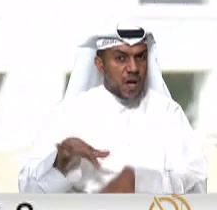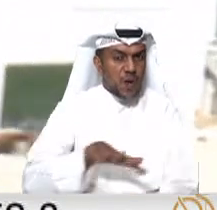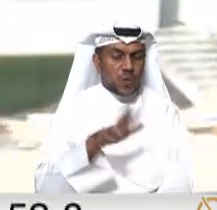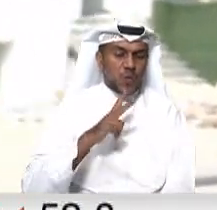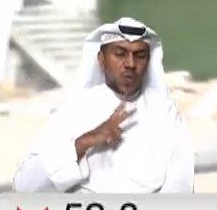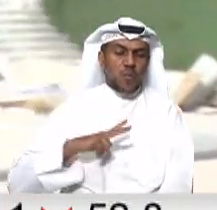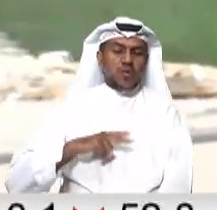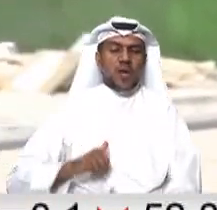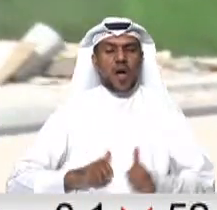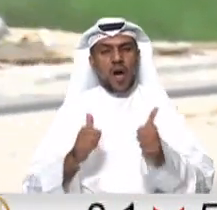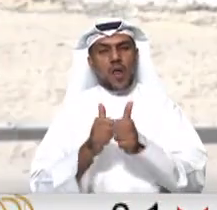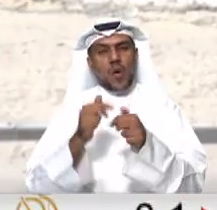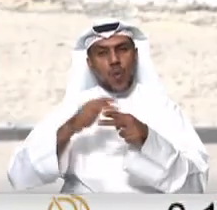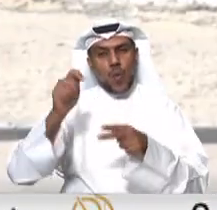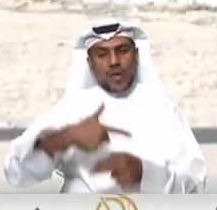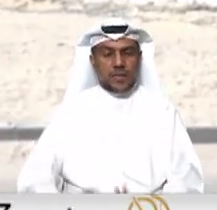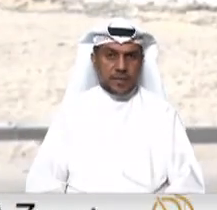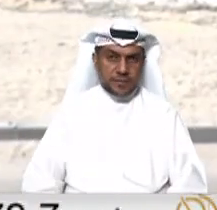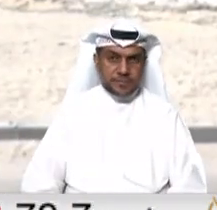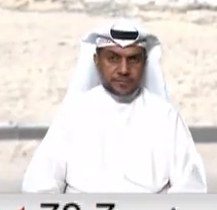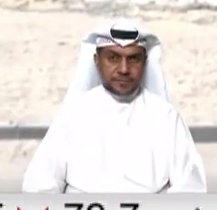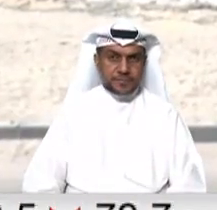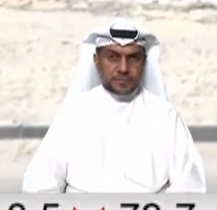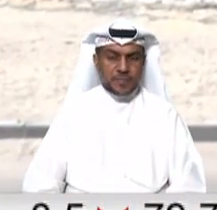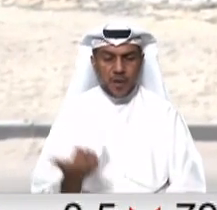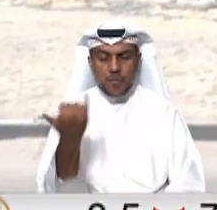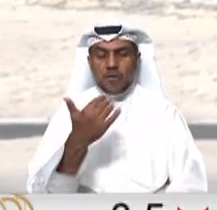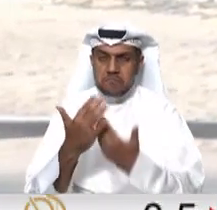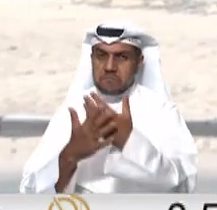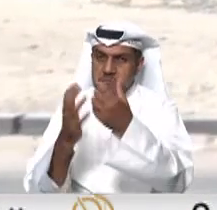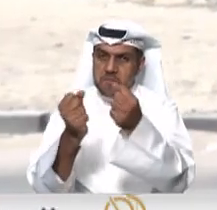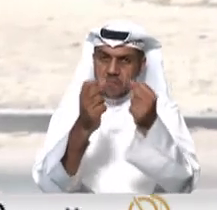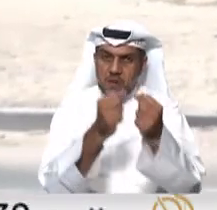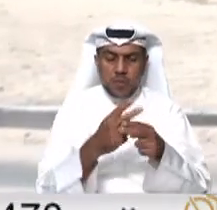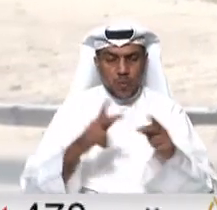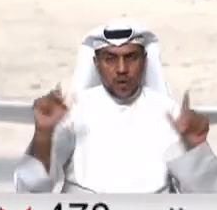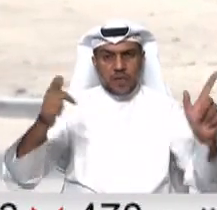للأسرة الكويتية. فهد التركي، تلفزيون دولة الكويت.